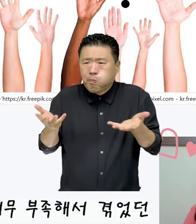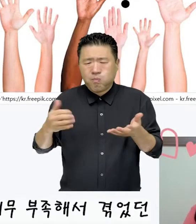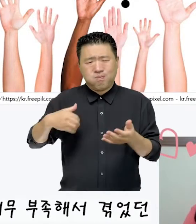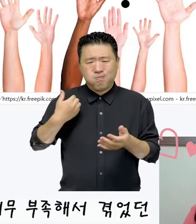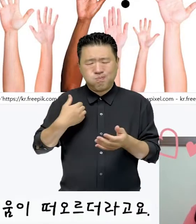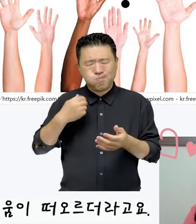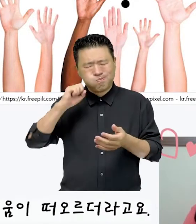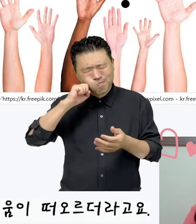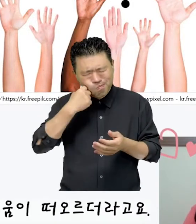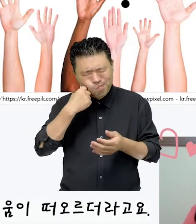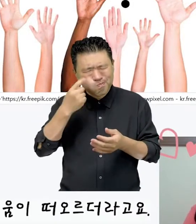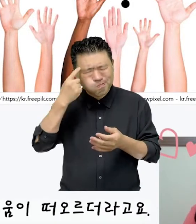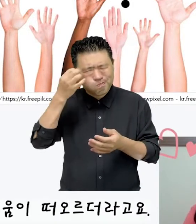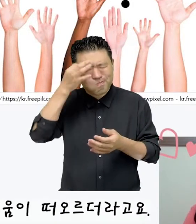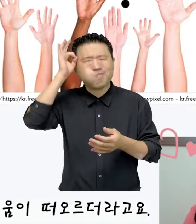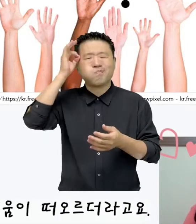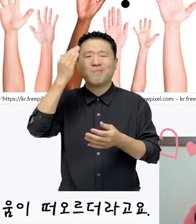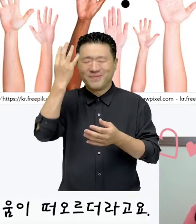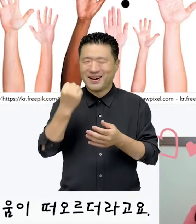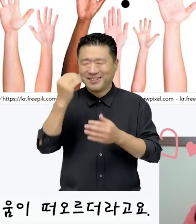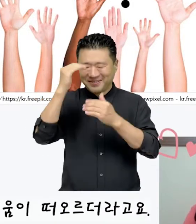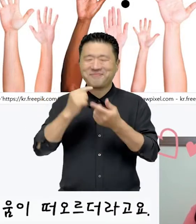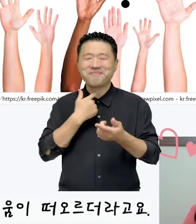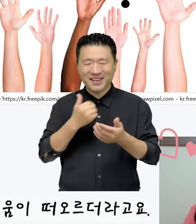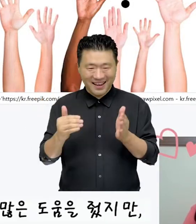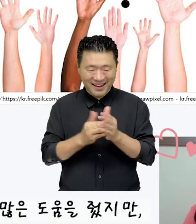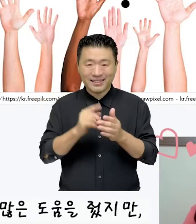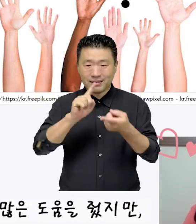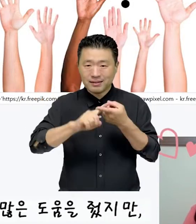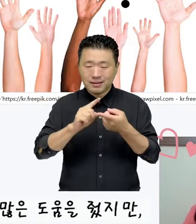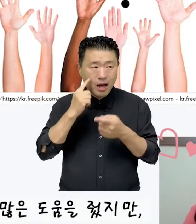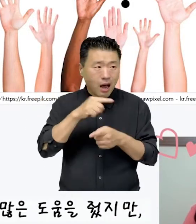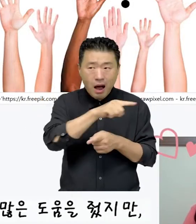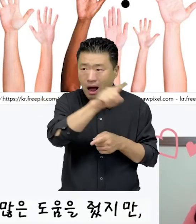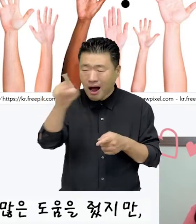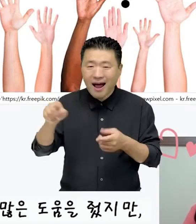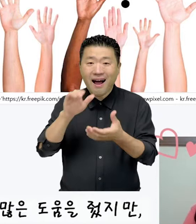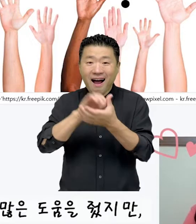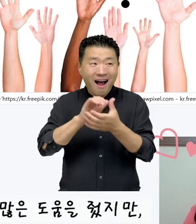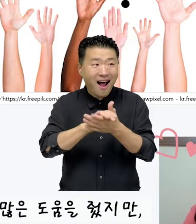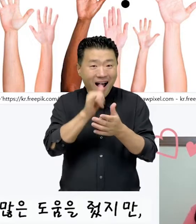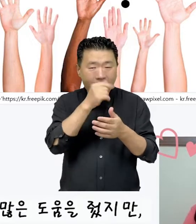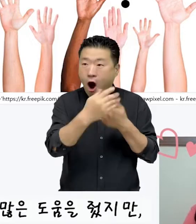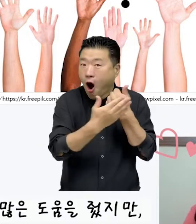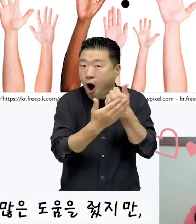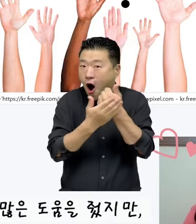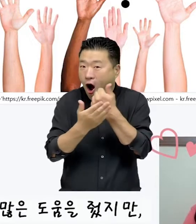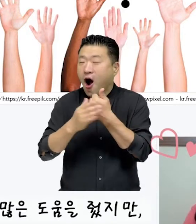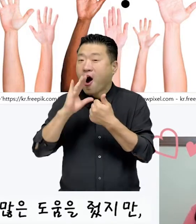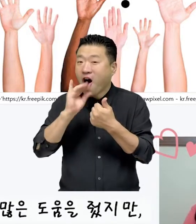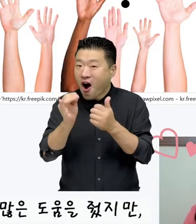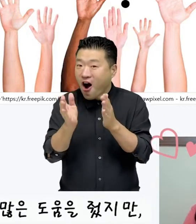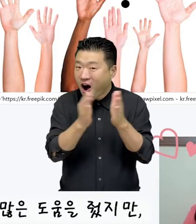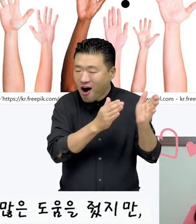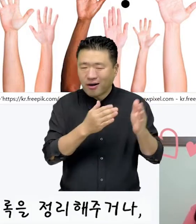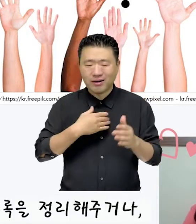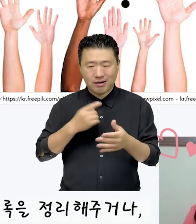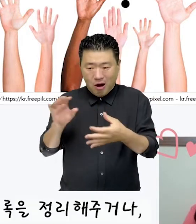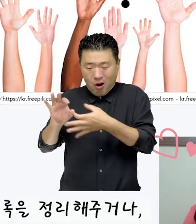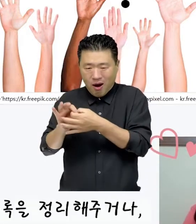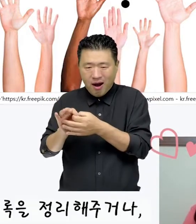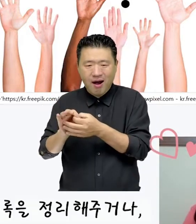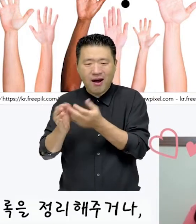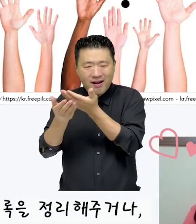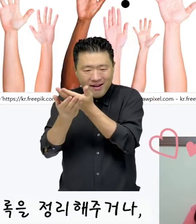부족해서 겪었던 어려움들이 떠오르더라고요. 물론 주변에 친구들이 있어서 많은 도움을 줬지만